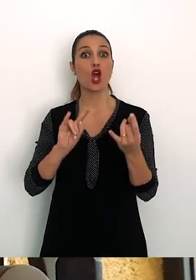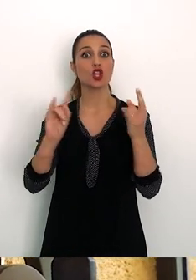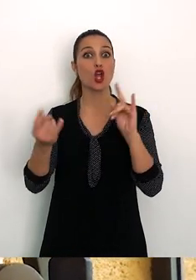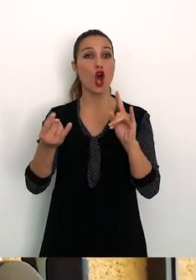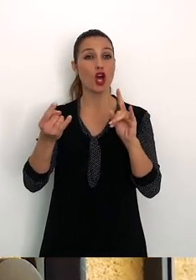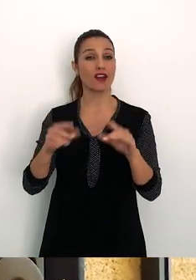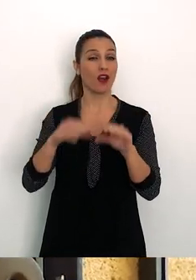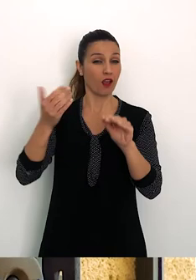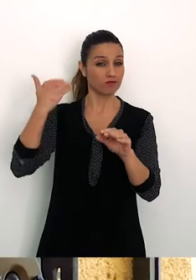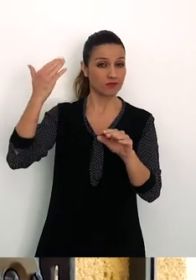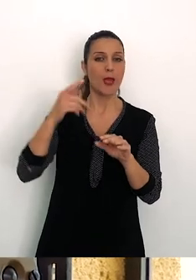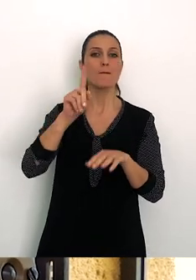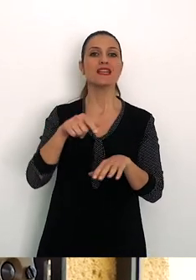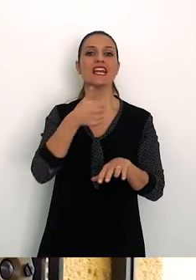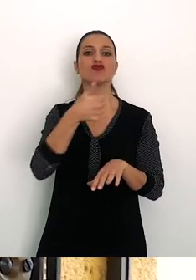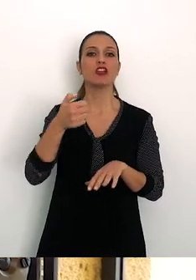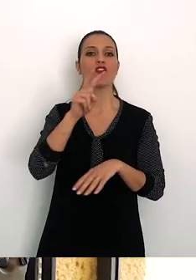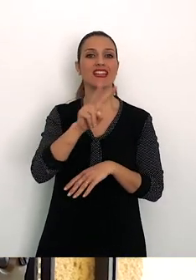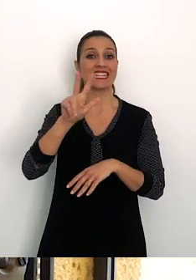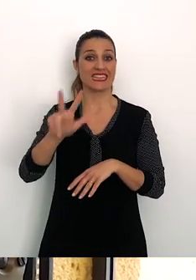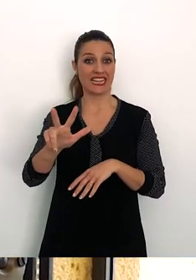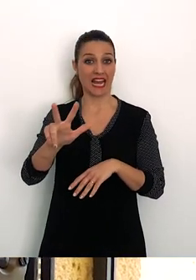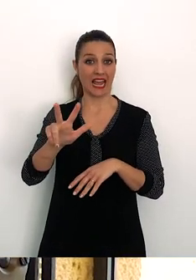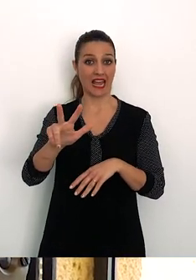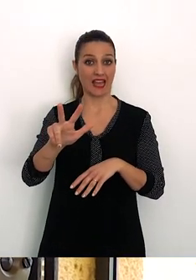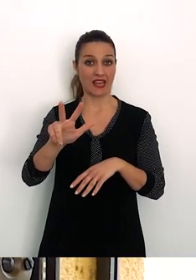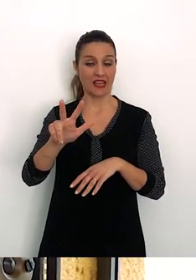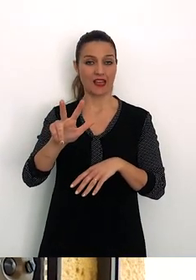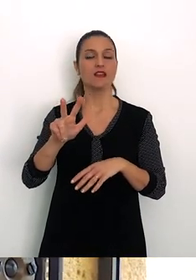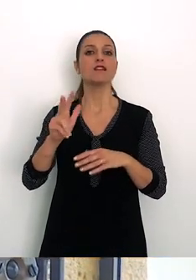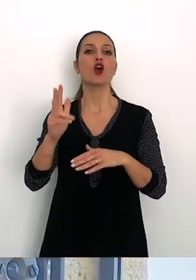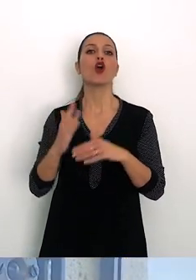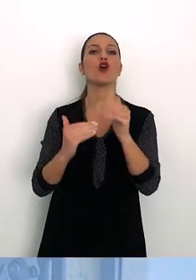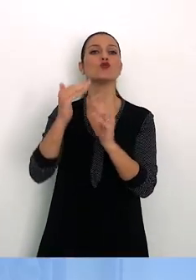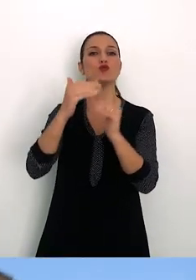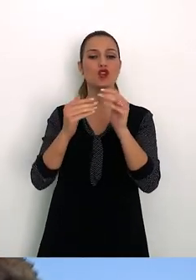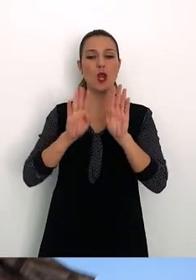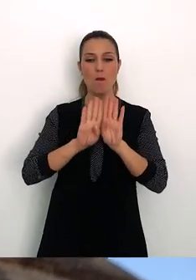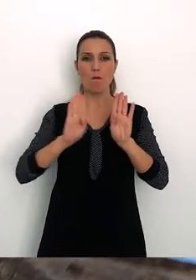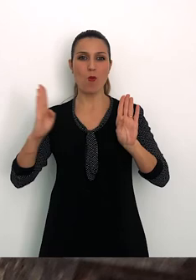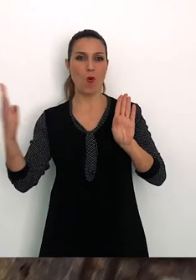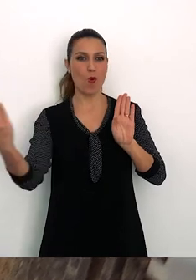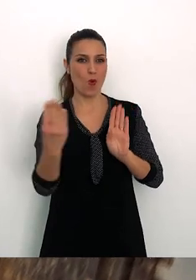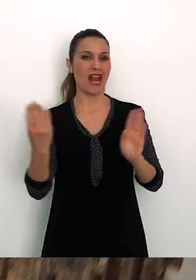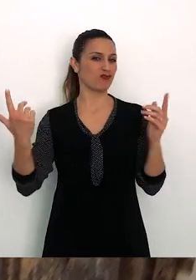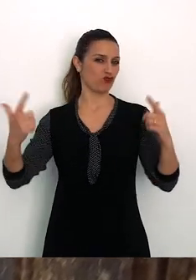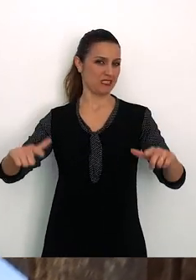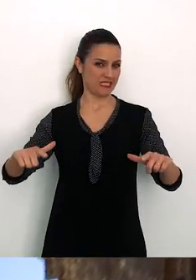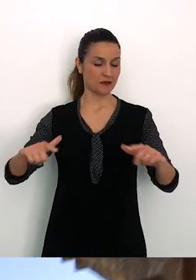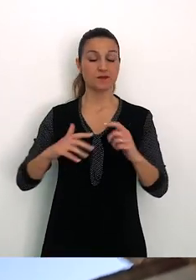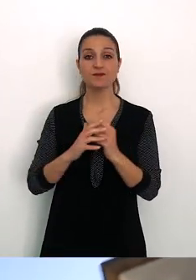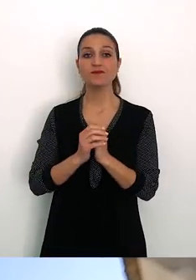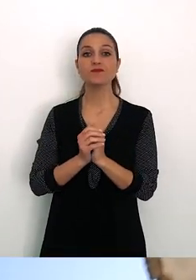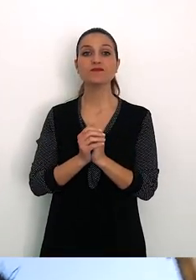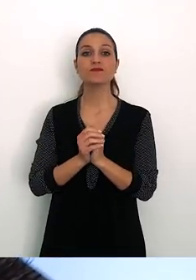La torre originaria risale al 1123, anno di costruzione delle ormai inesistenti mura urbiche.